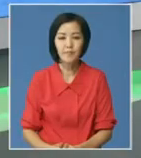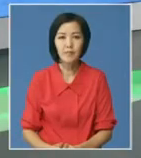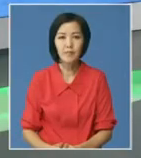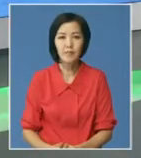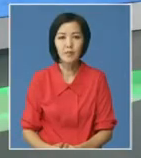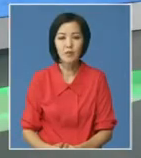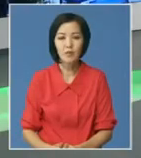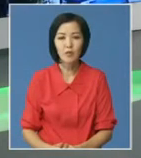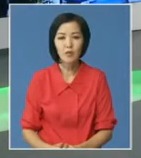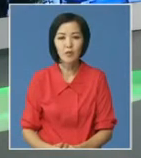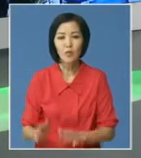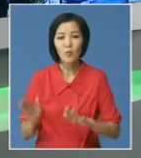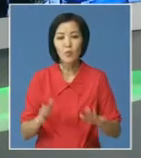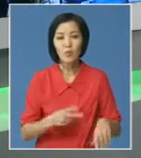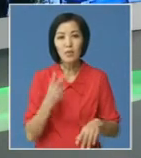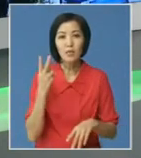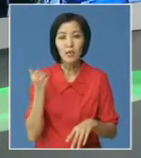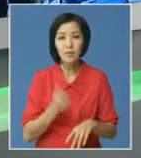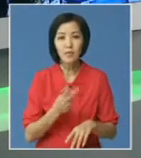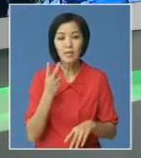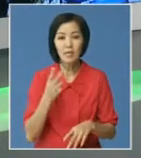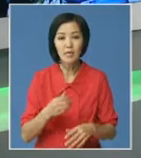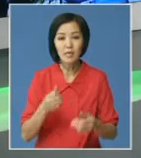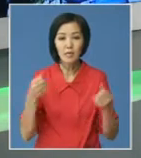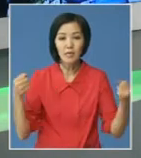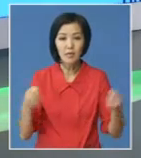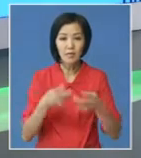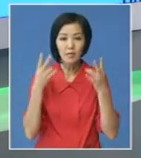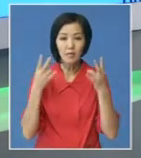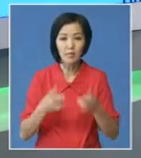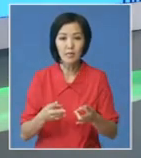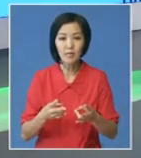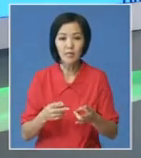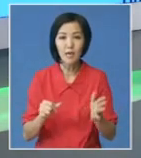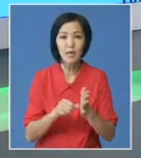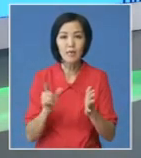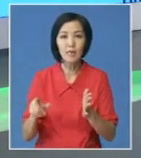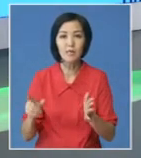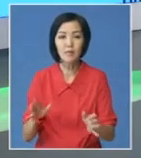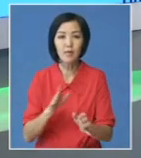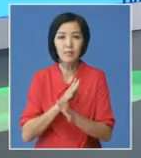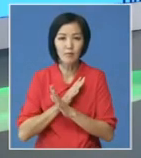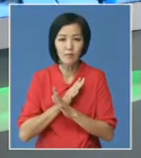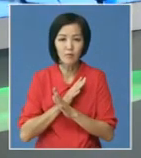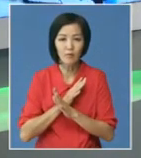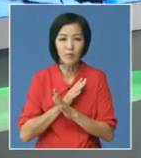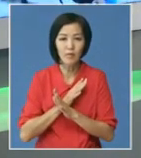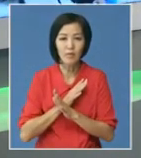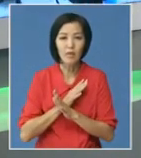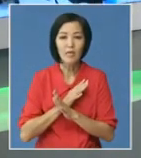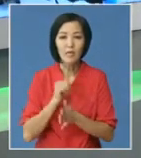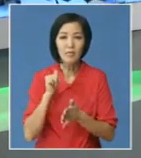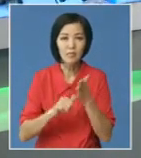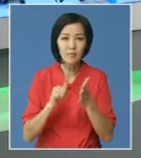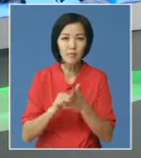Өткен аптаның өзінде жол көлік оқиғасы салдарынан облыста 6 адам қайтыс болған екен. Мұндай келеңсіздіктің себебін анықтау әрі алдын